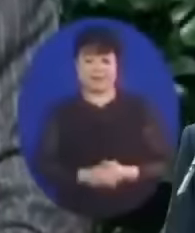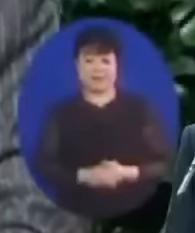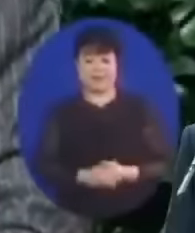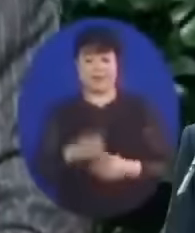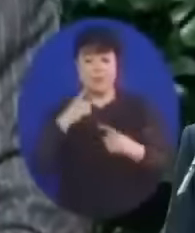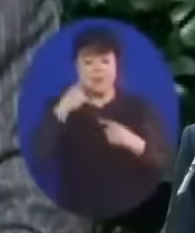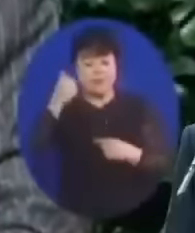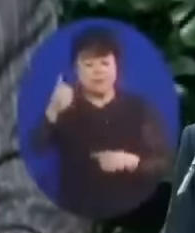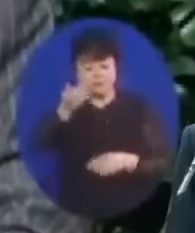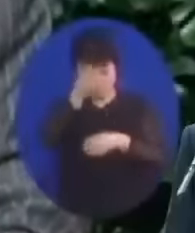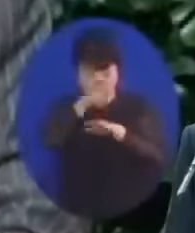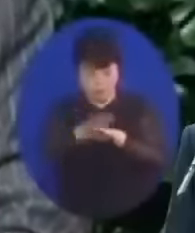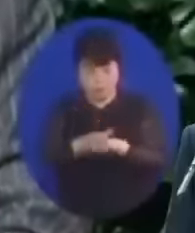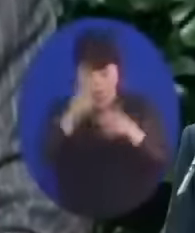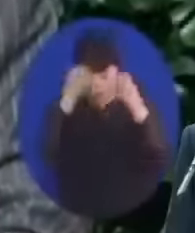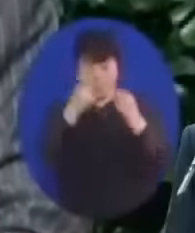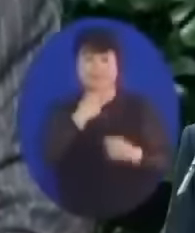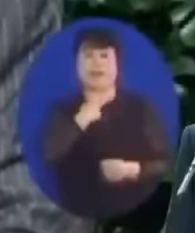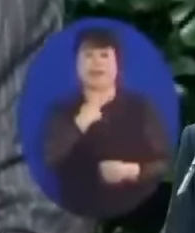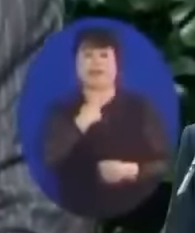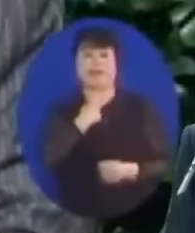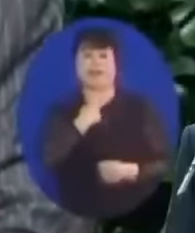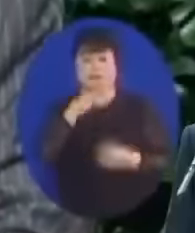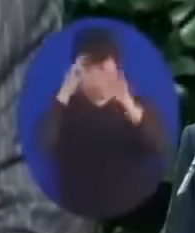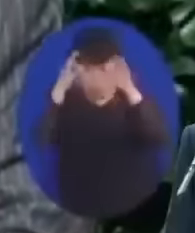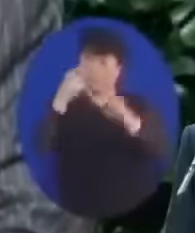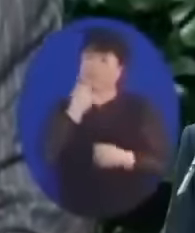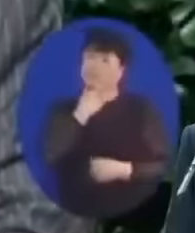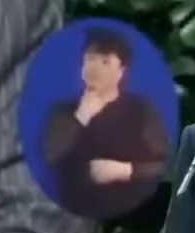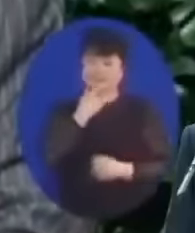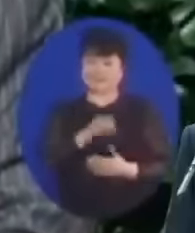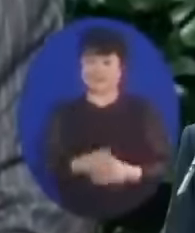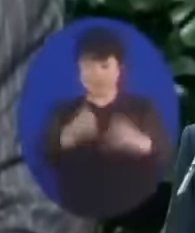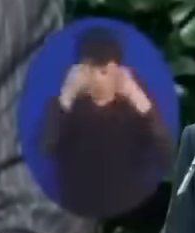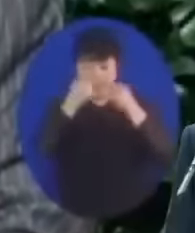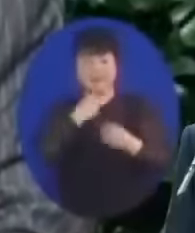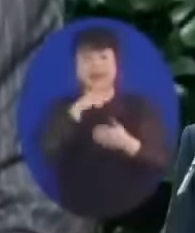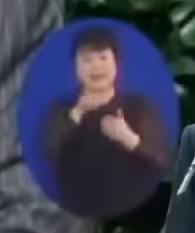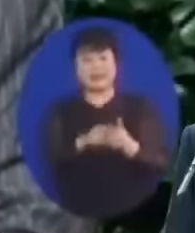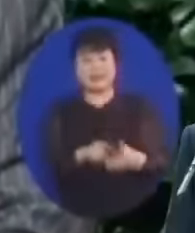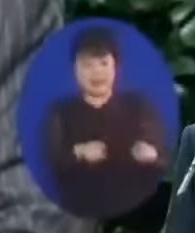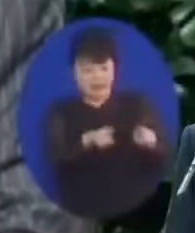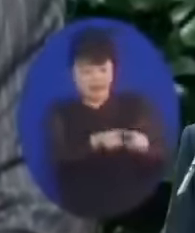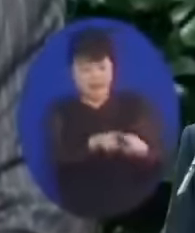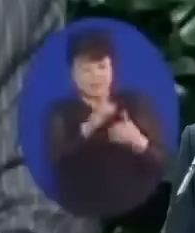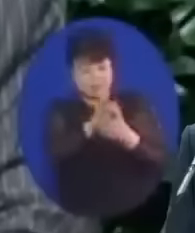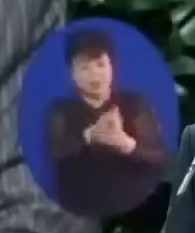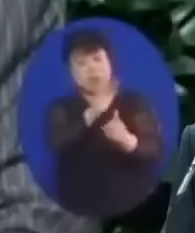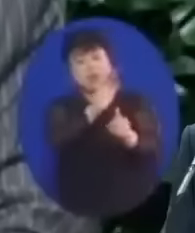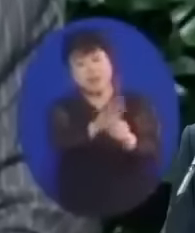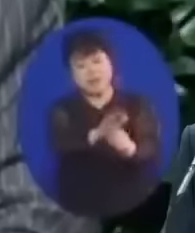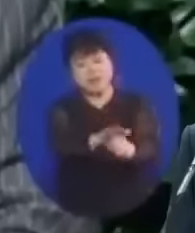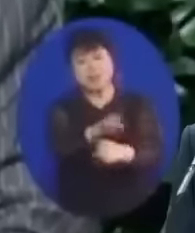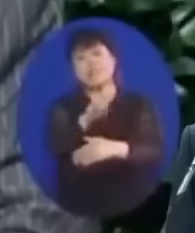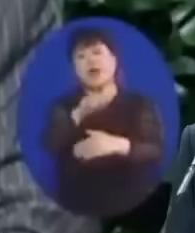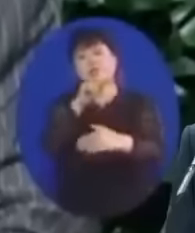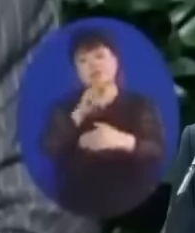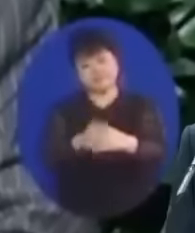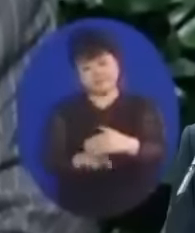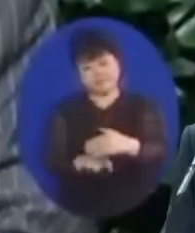저도 우리 성도들이 고난당하는 것을 보고 싶지 않습니다. 고난당하는 데 가서 함께 기도하려고 할 때